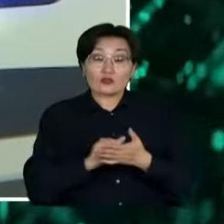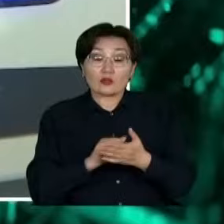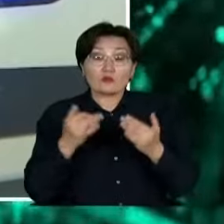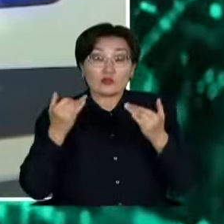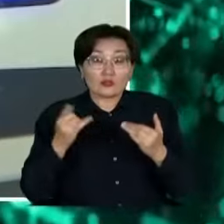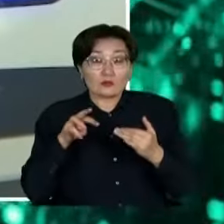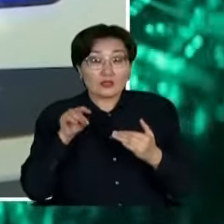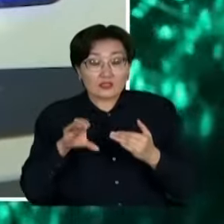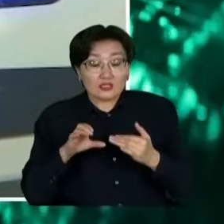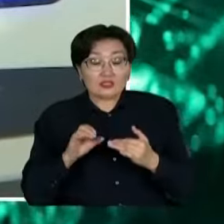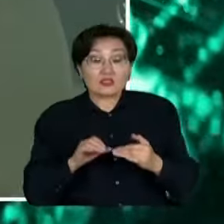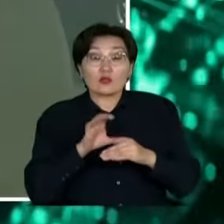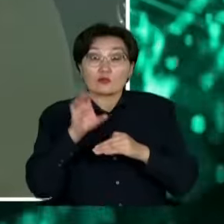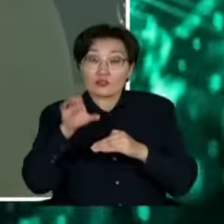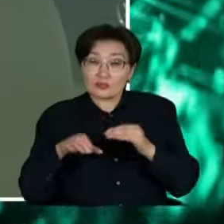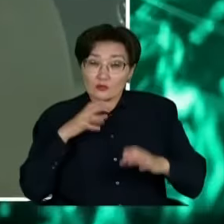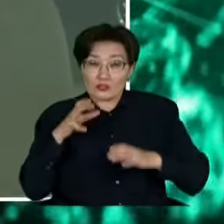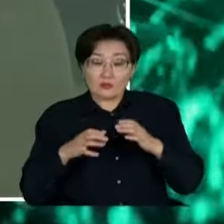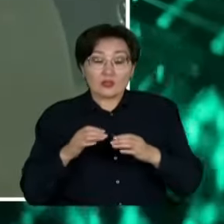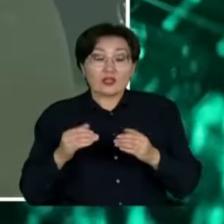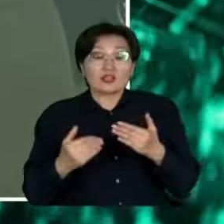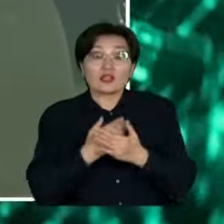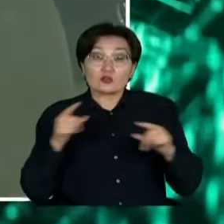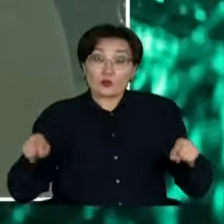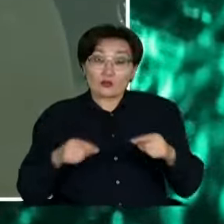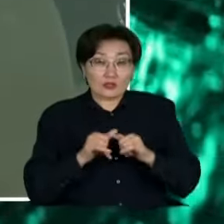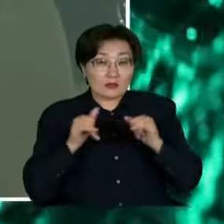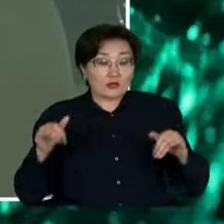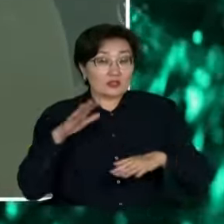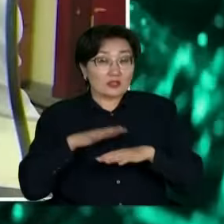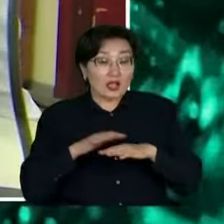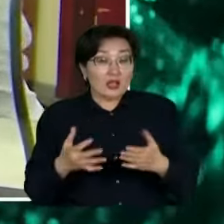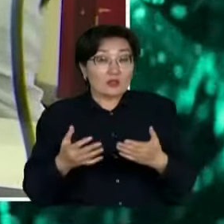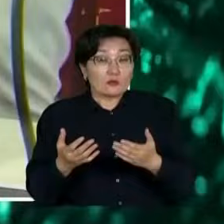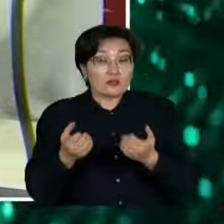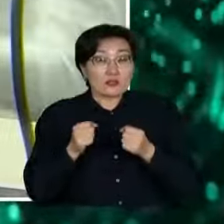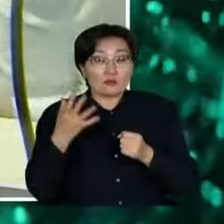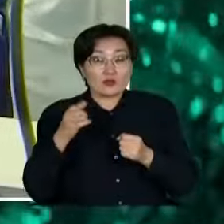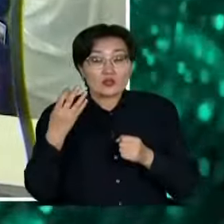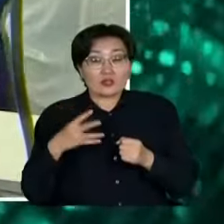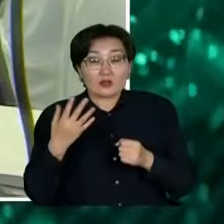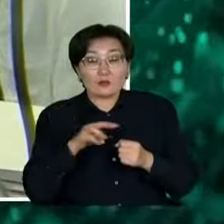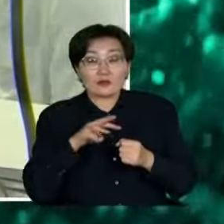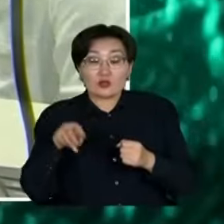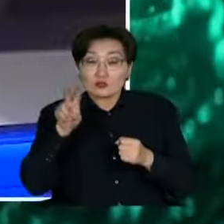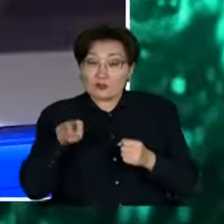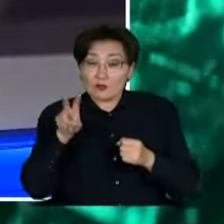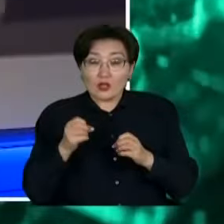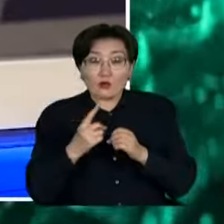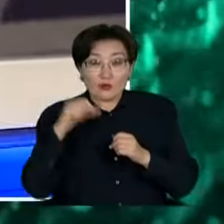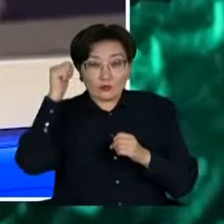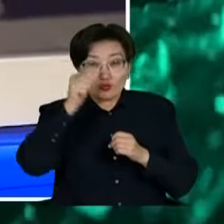бүгін мәжіліске келіп түсті. Халықаралық қайта құру және даму банкінен алатын 545 миллион доллар 11